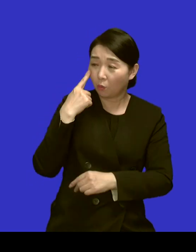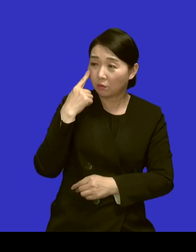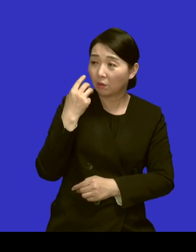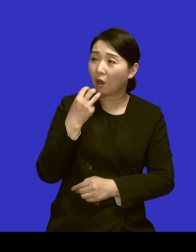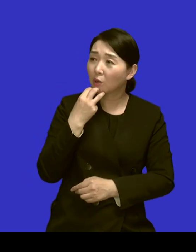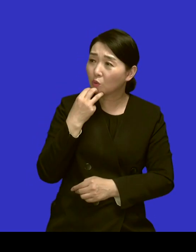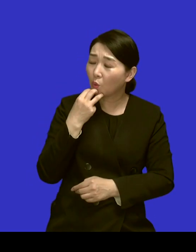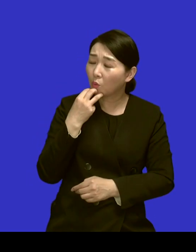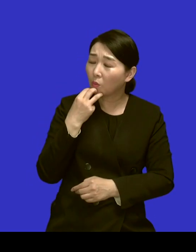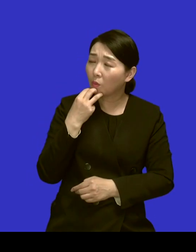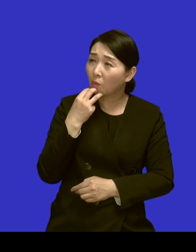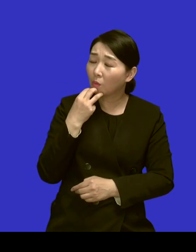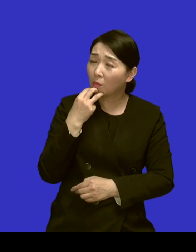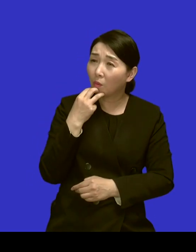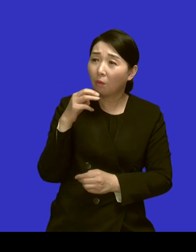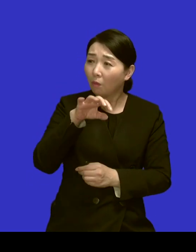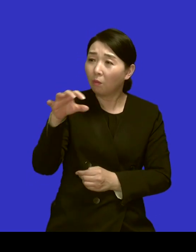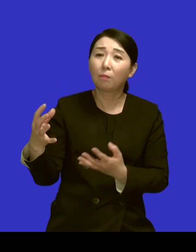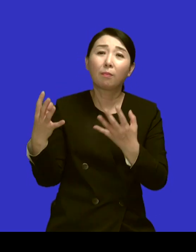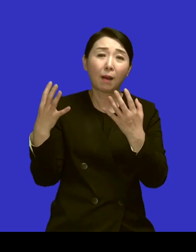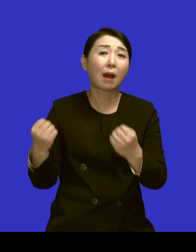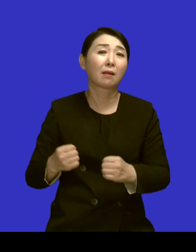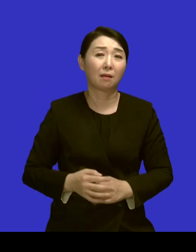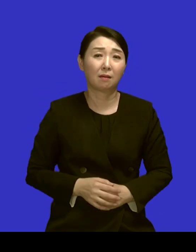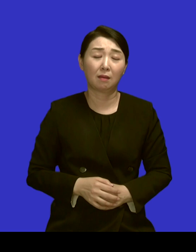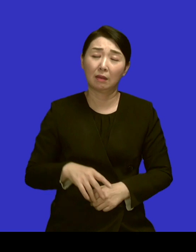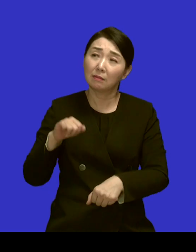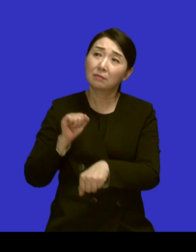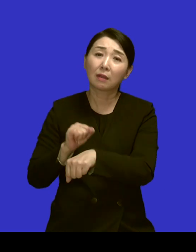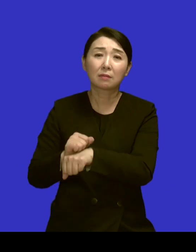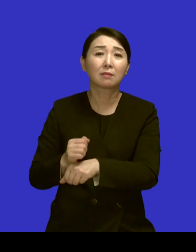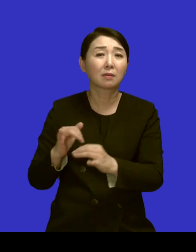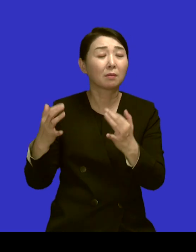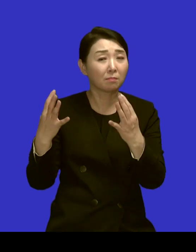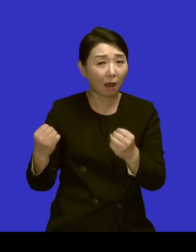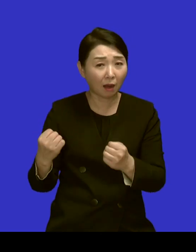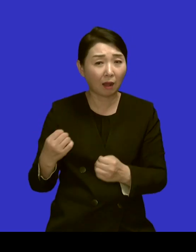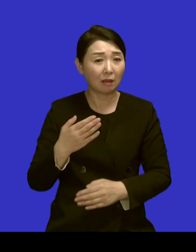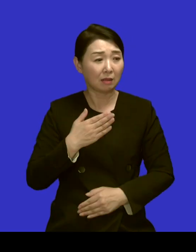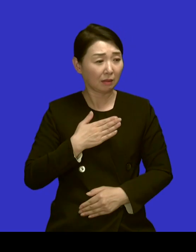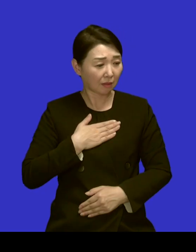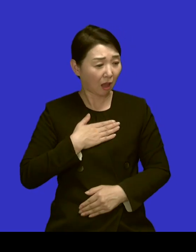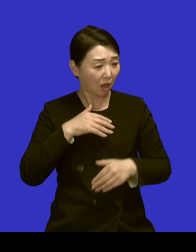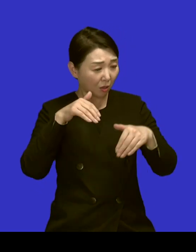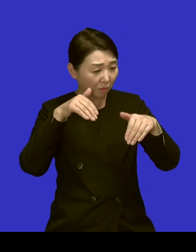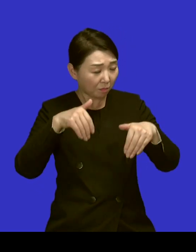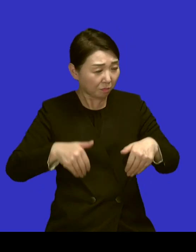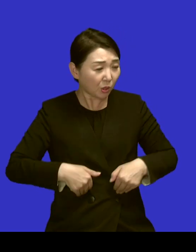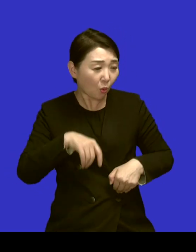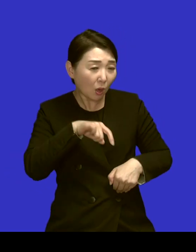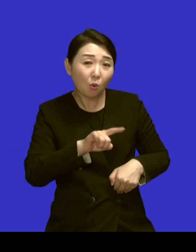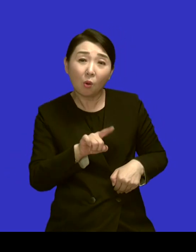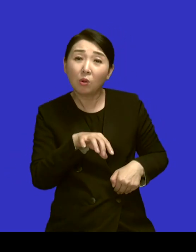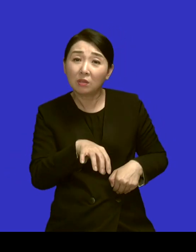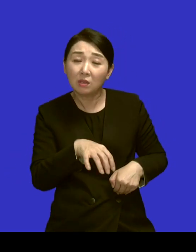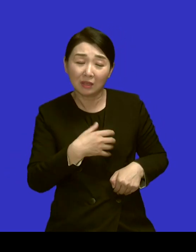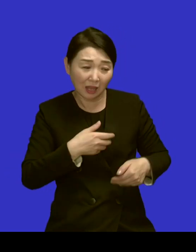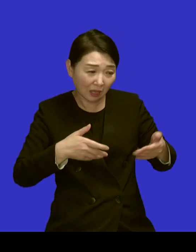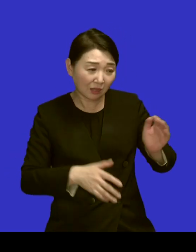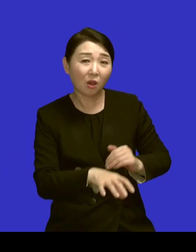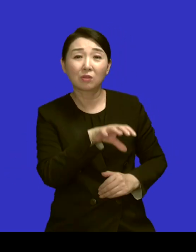저 아니고도 너무 대단하신 분들이 많이 있어서 나라도 필요한 도시를 생각하다 보니까 제가